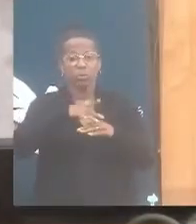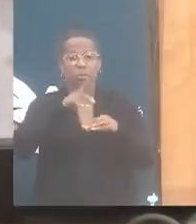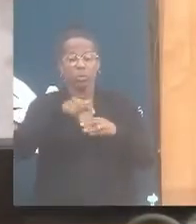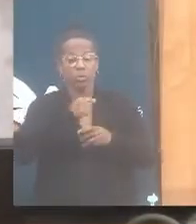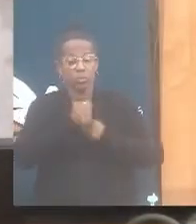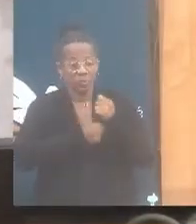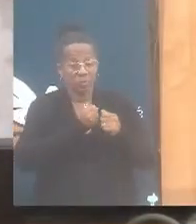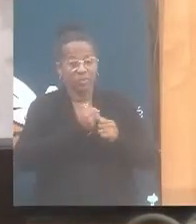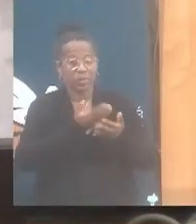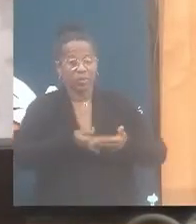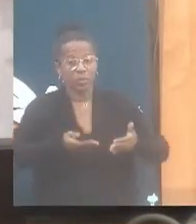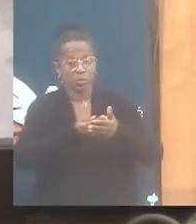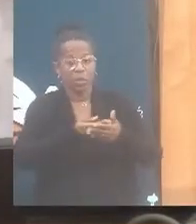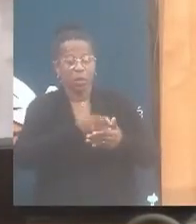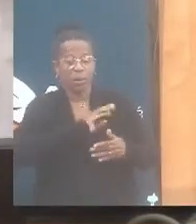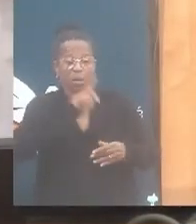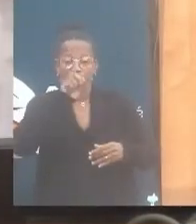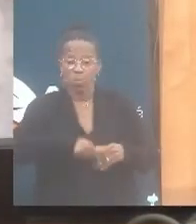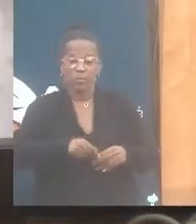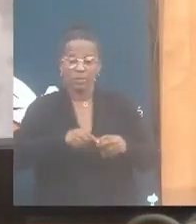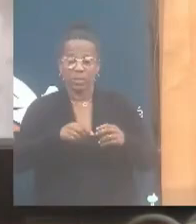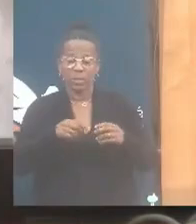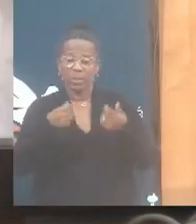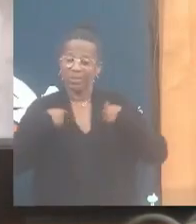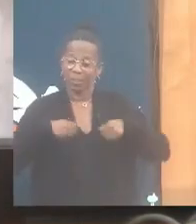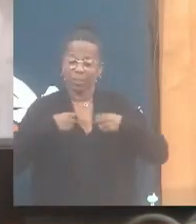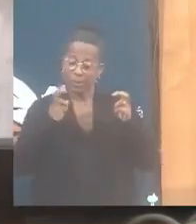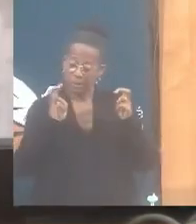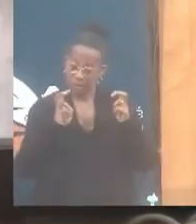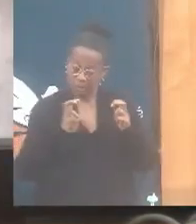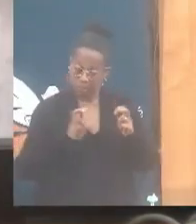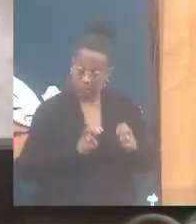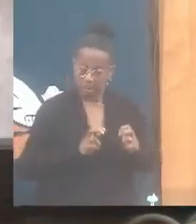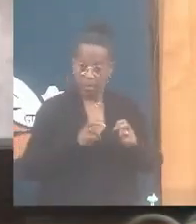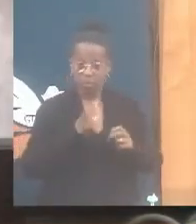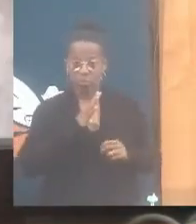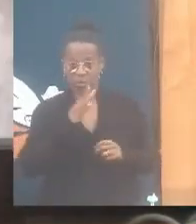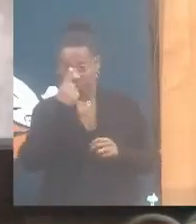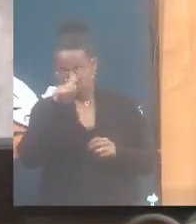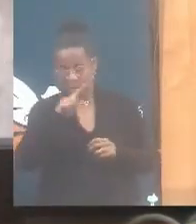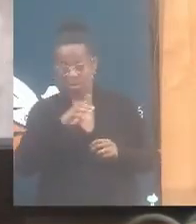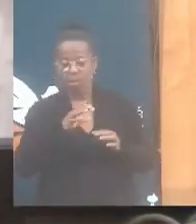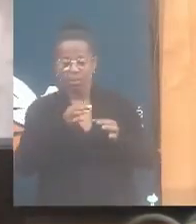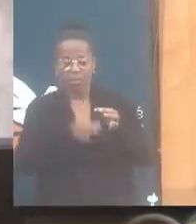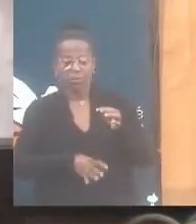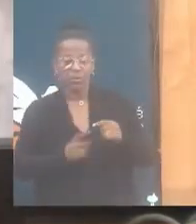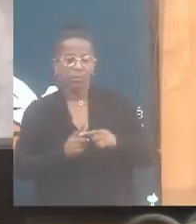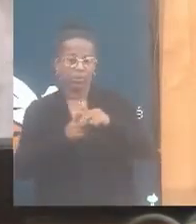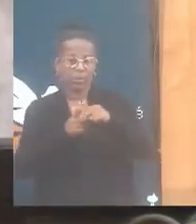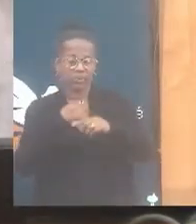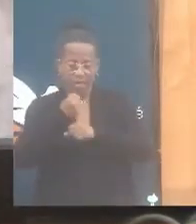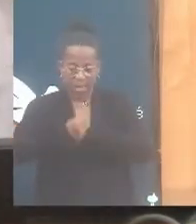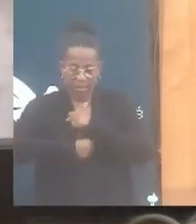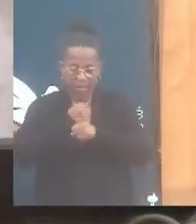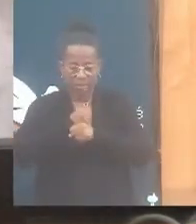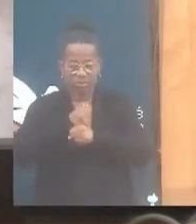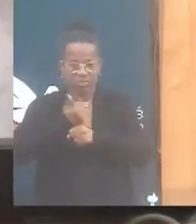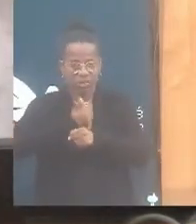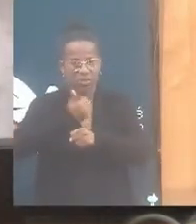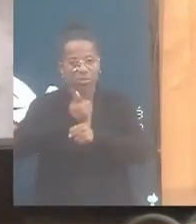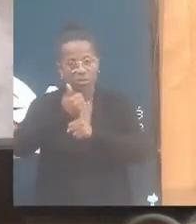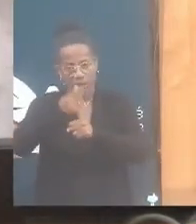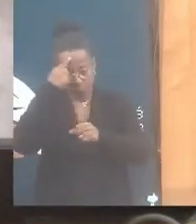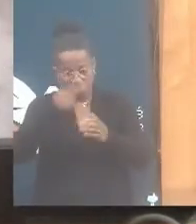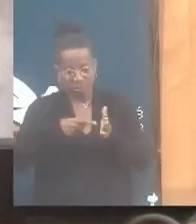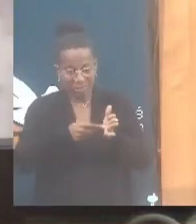pour diminuer les dépenses et pour sortir des résultats positifs année après année pour éponger les dettes